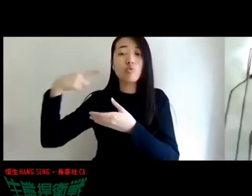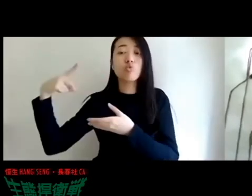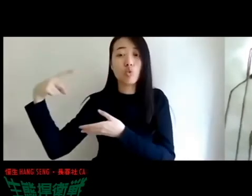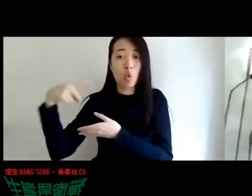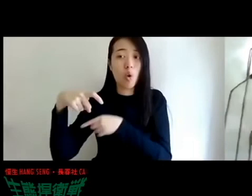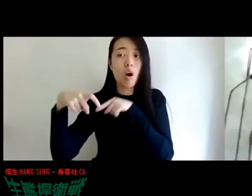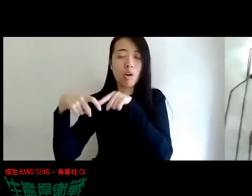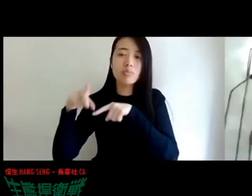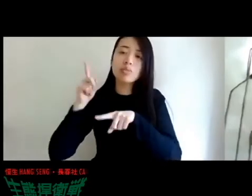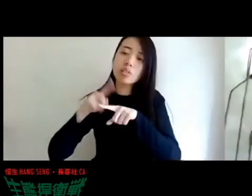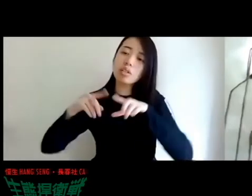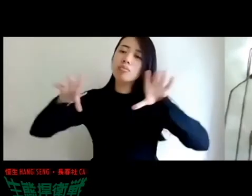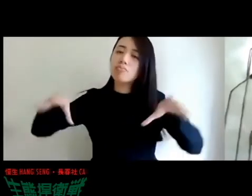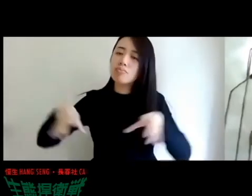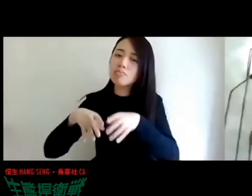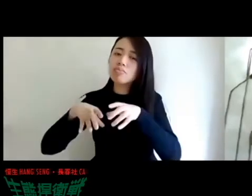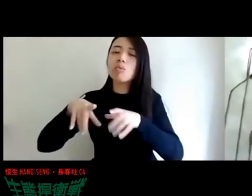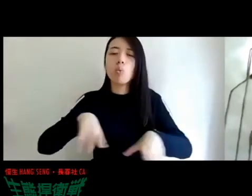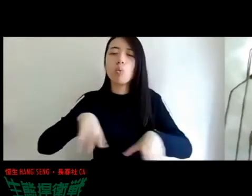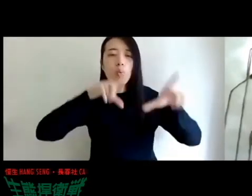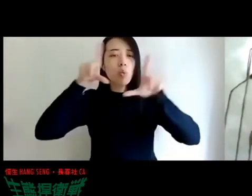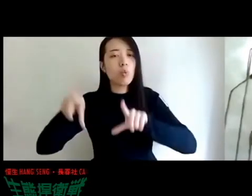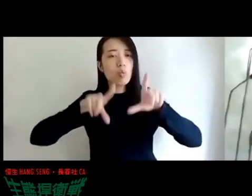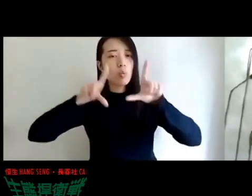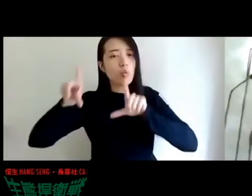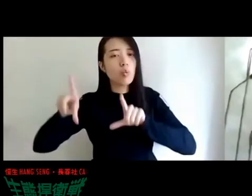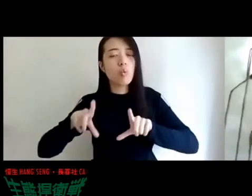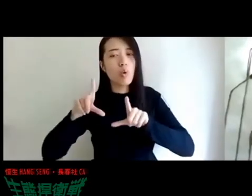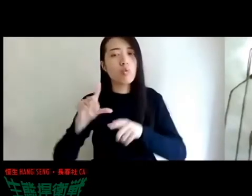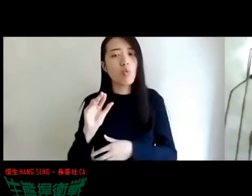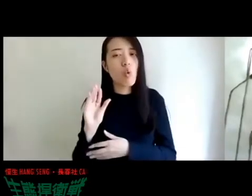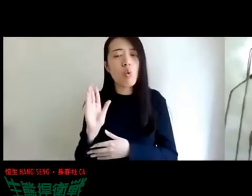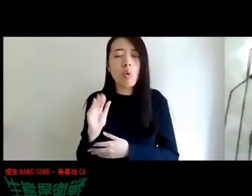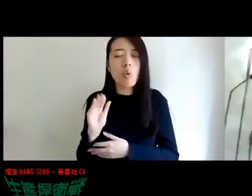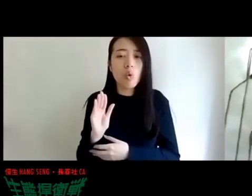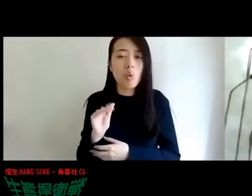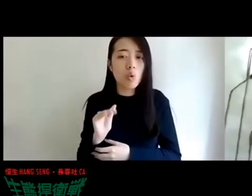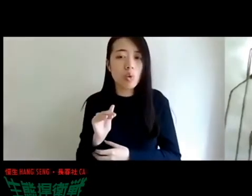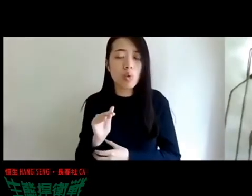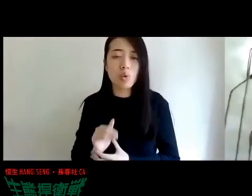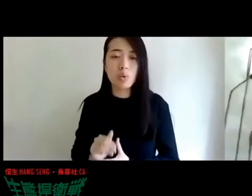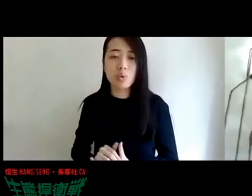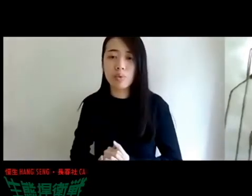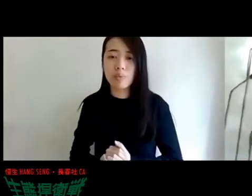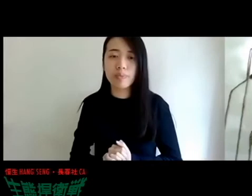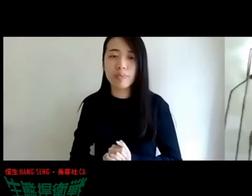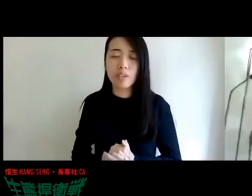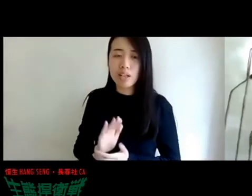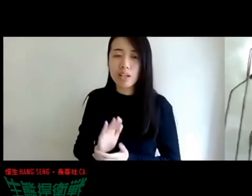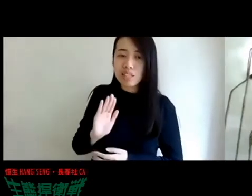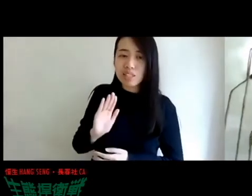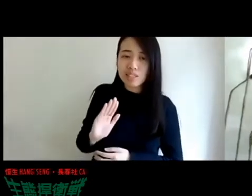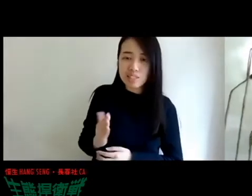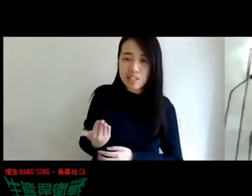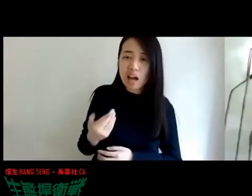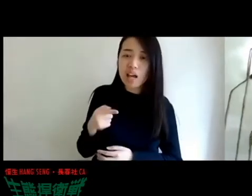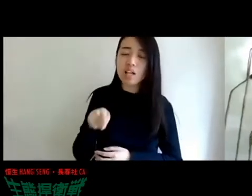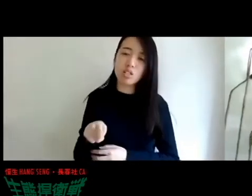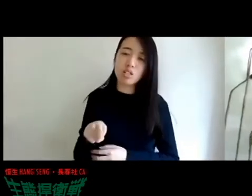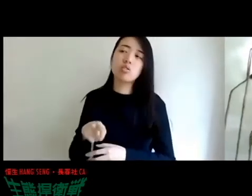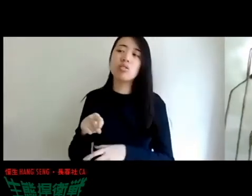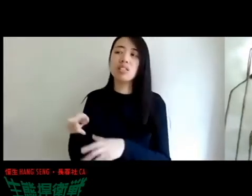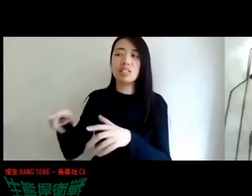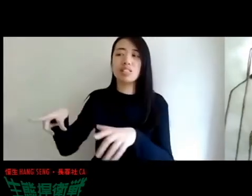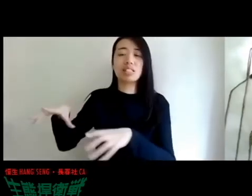和諧咁樣一起去居住的喎，但是呢去到城市那裡呢可能